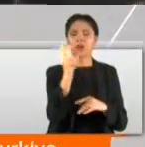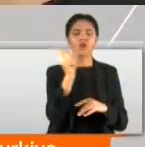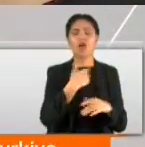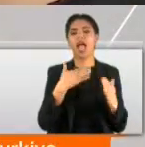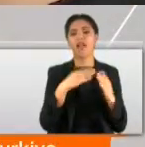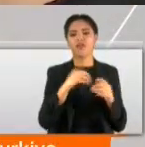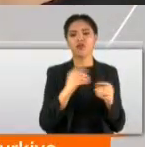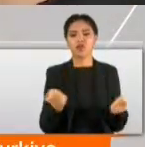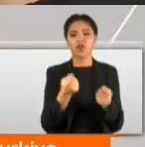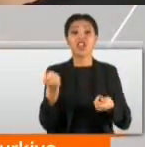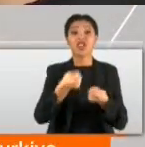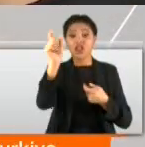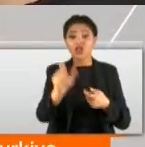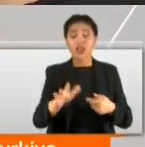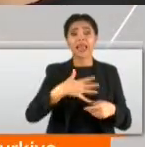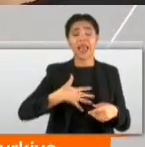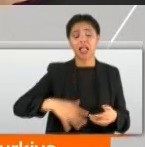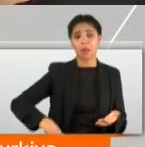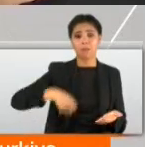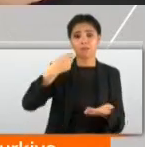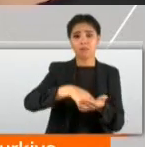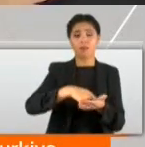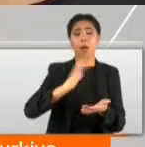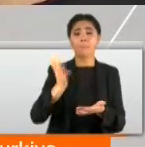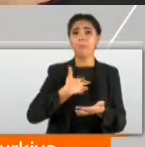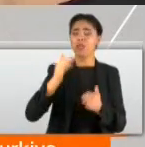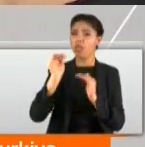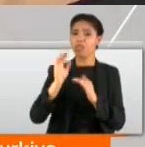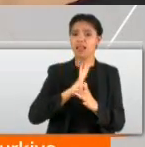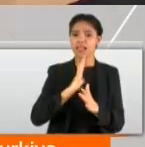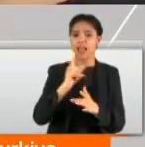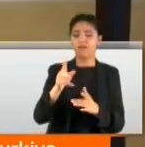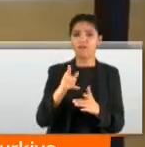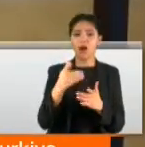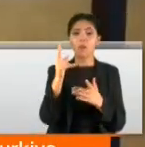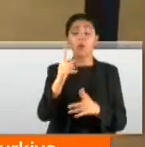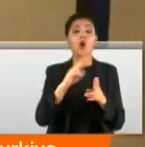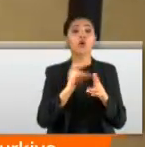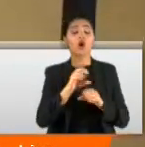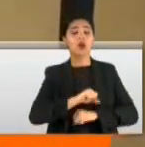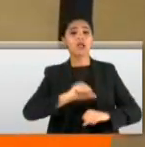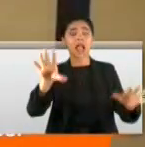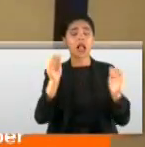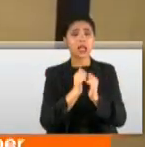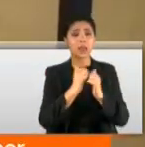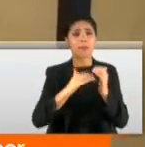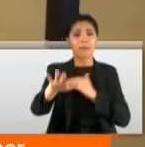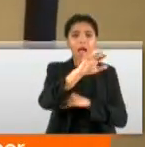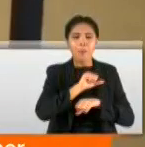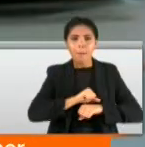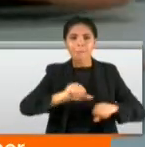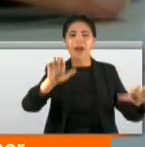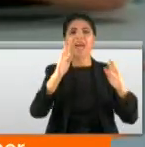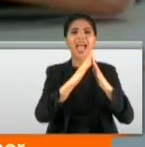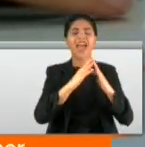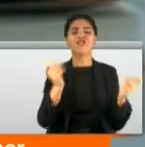çık çalıştım işçiler kendi cebinden bir nevi işlerini destek oluyorlar şu evden çalışma sürecinde horon saldırıyla birlikte yaygınlaşan